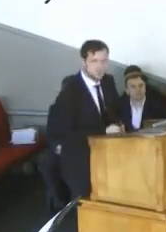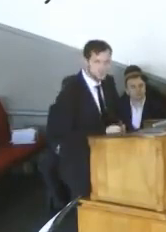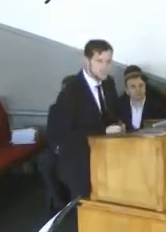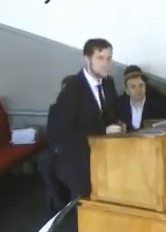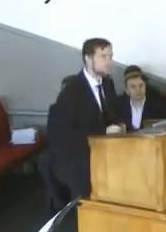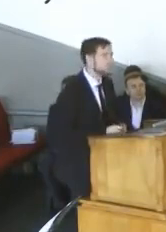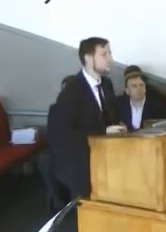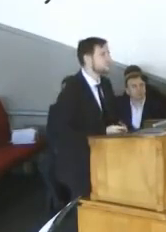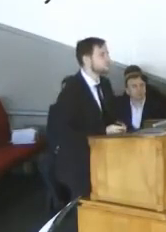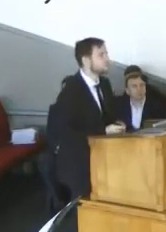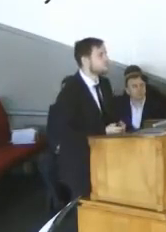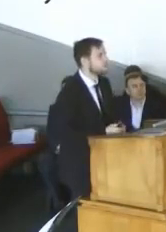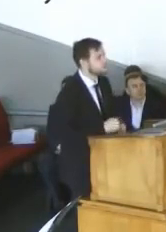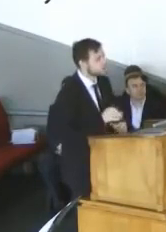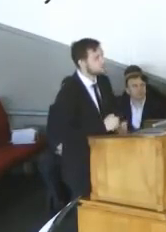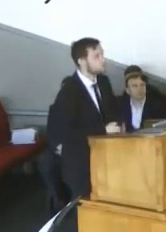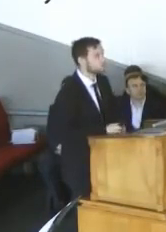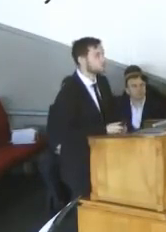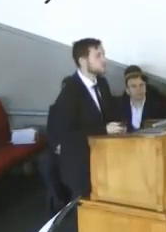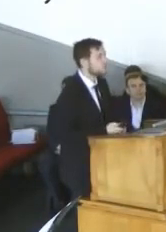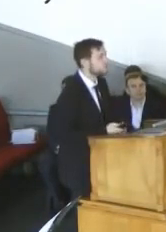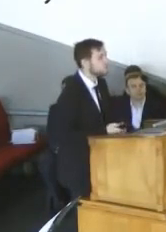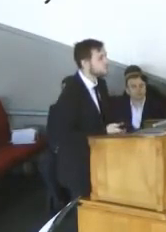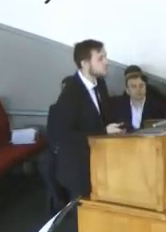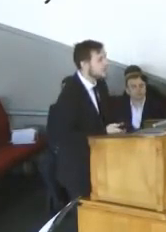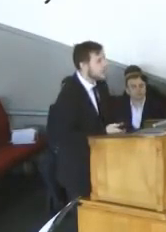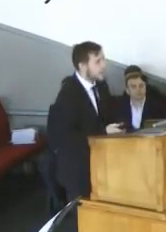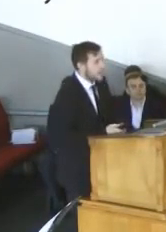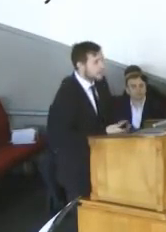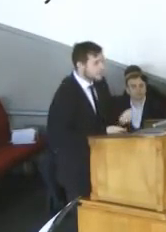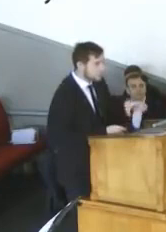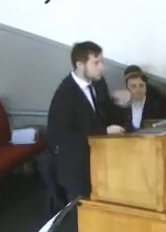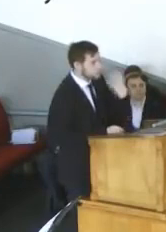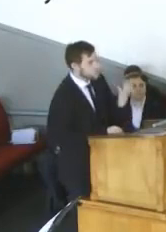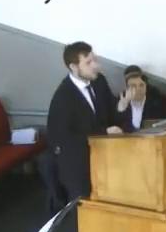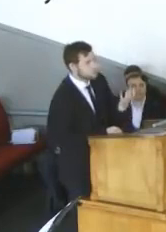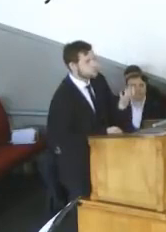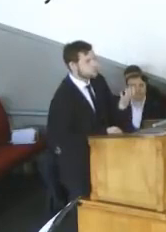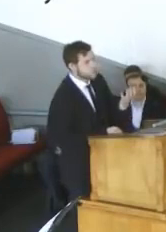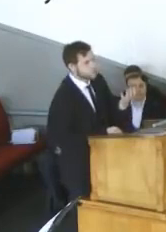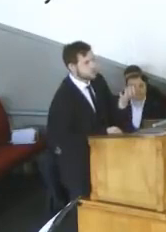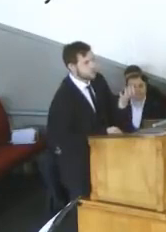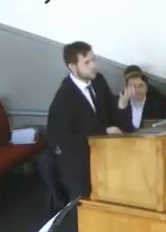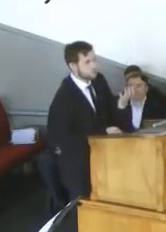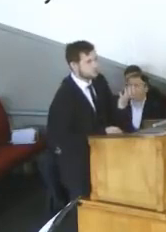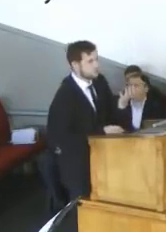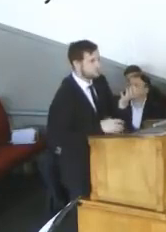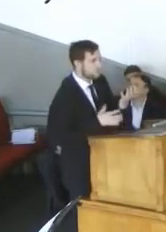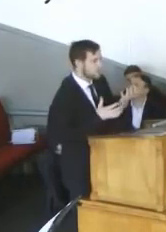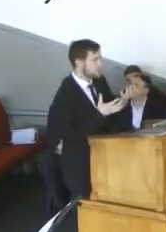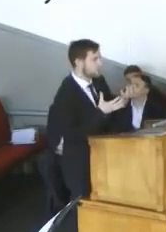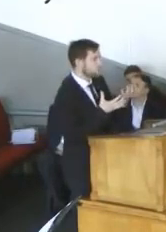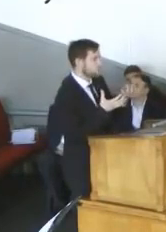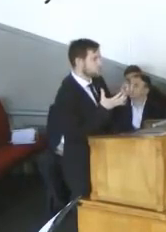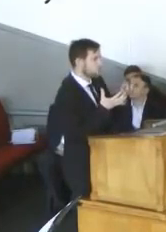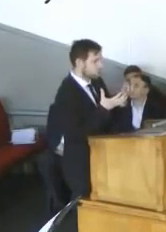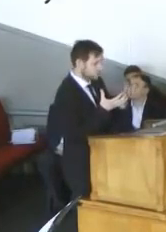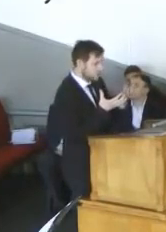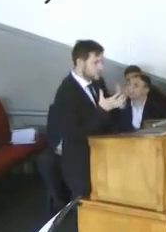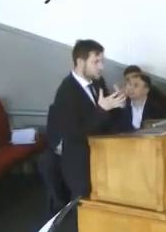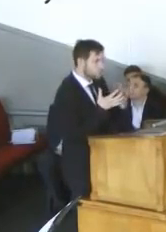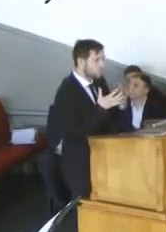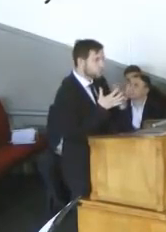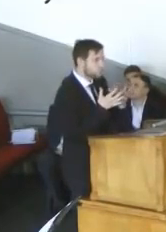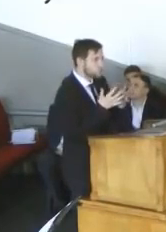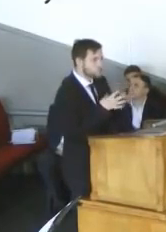особливі події, які пов'язані з Іловайськом, я не буду про них нагадувати. Але коли він взяв цю Євангелію, він побачив, що,